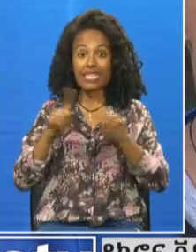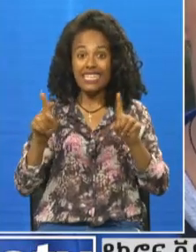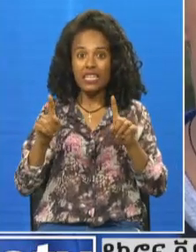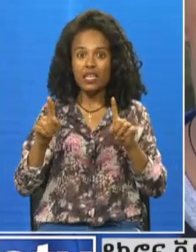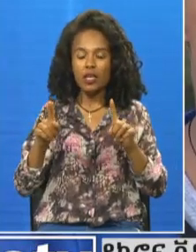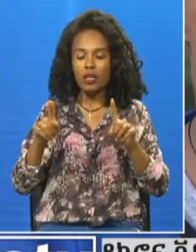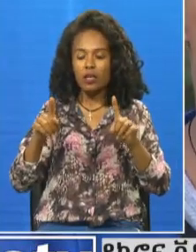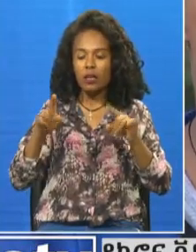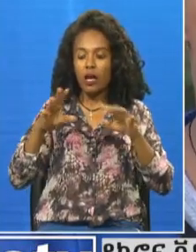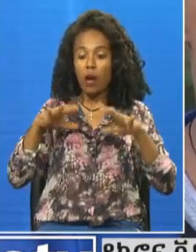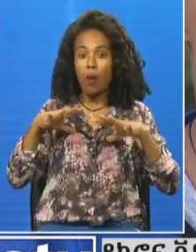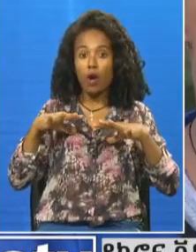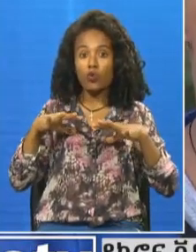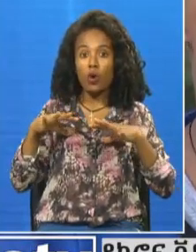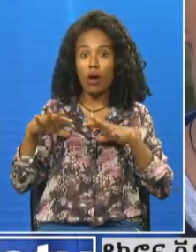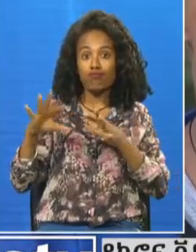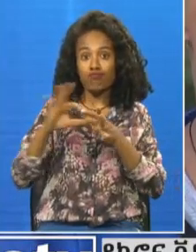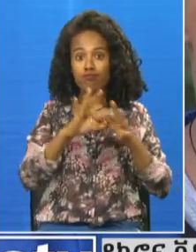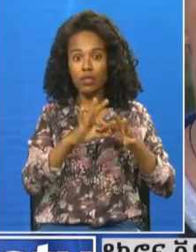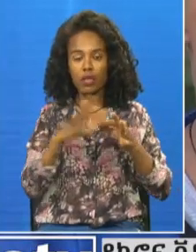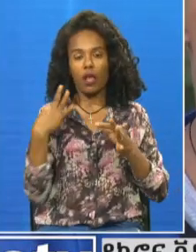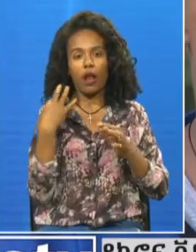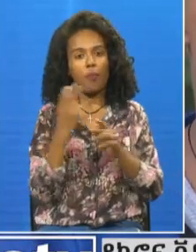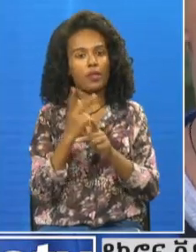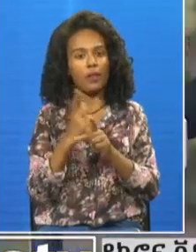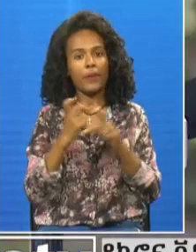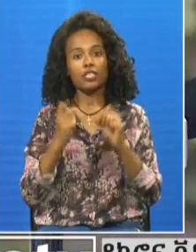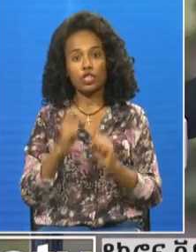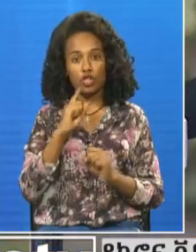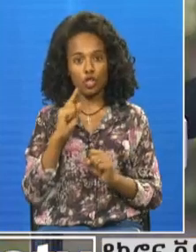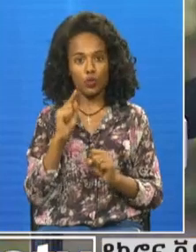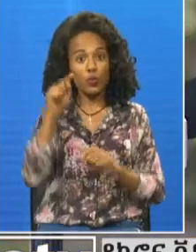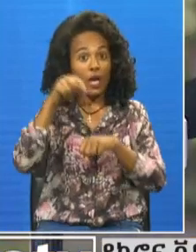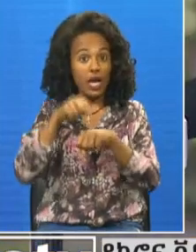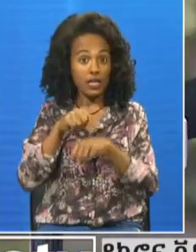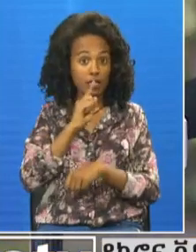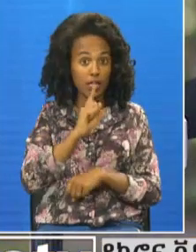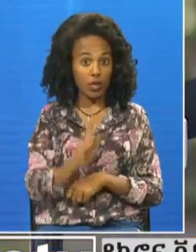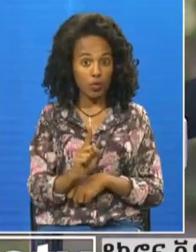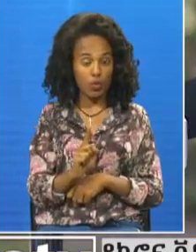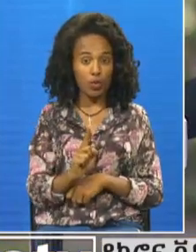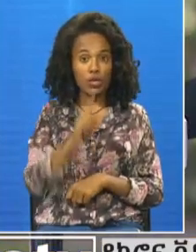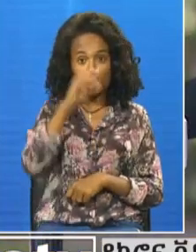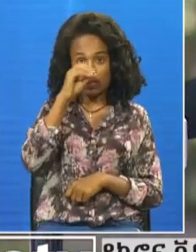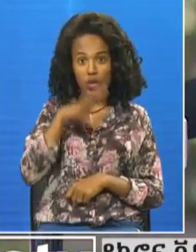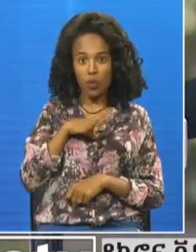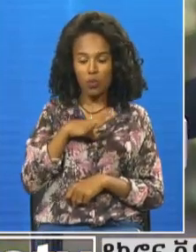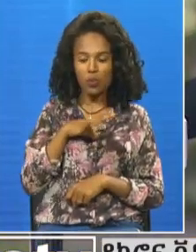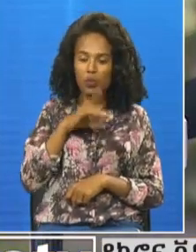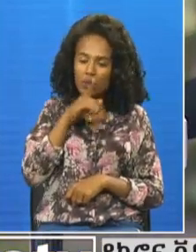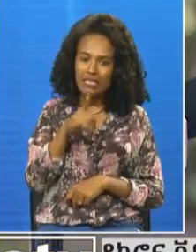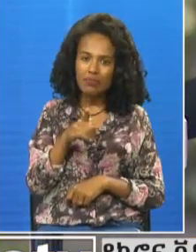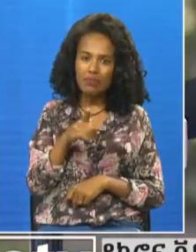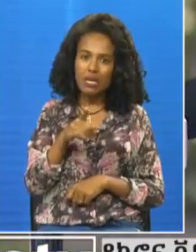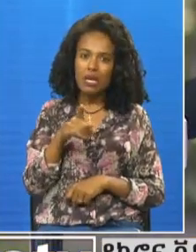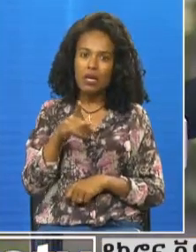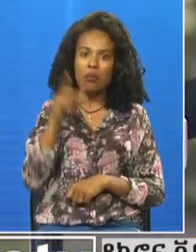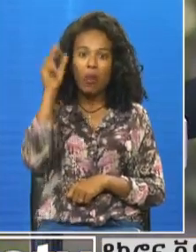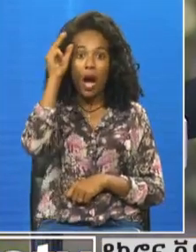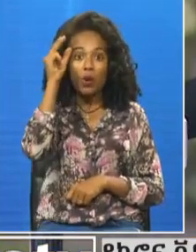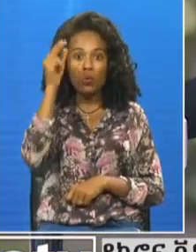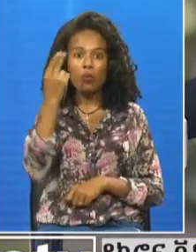ራሱን እንዳይጠብቅ ቸልተኛ እንዲሆን እንዳደረገውም አብራርቷል። በቃ ትርምስ ካልተፈጠረ ወይም ብዙ ሞት ካልተዘገበ ወይም ብዙ